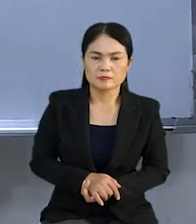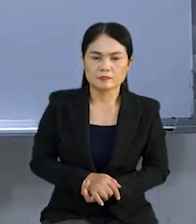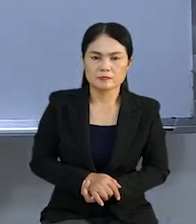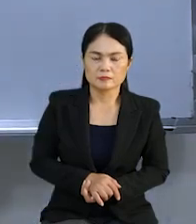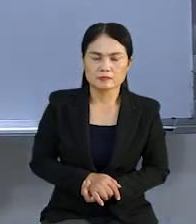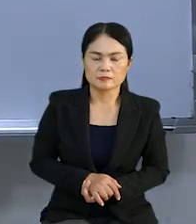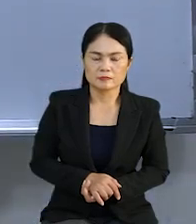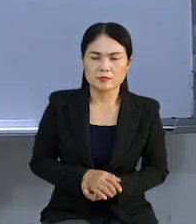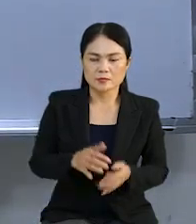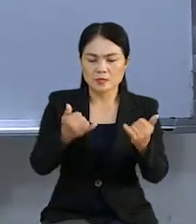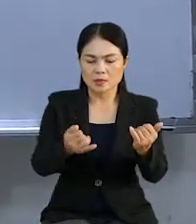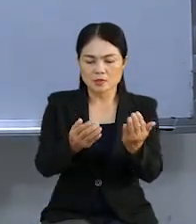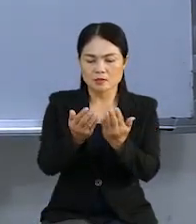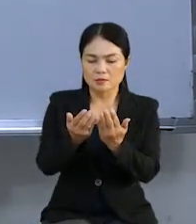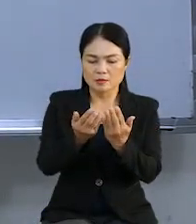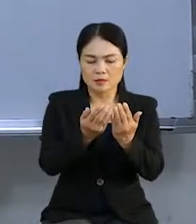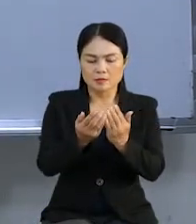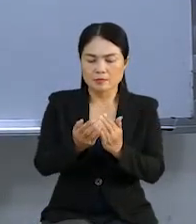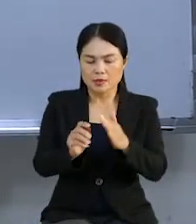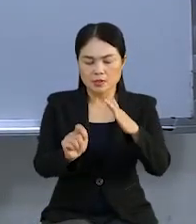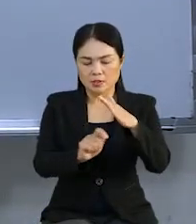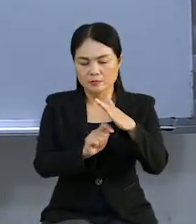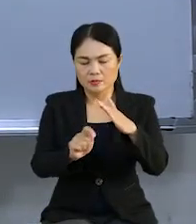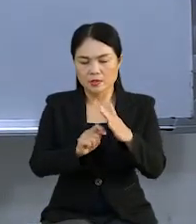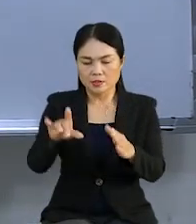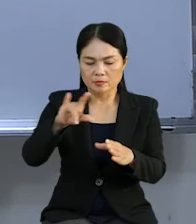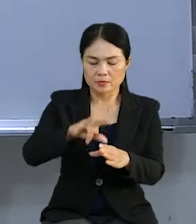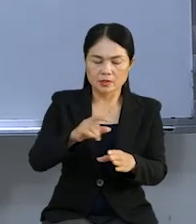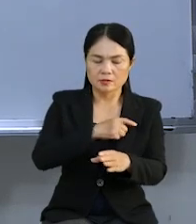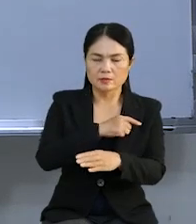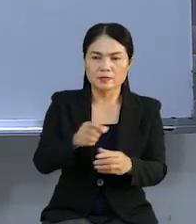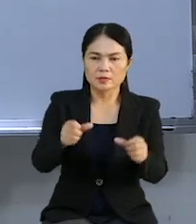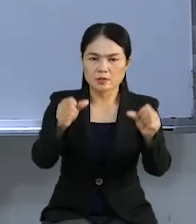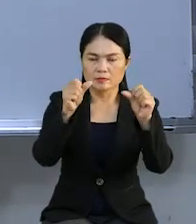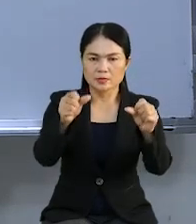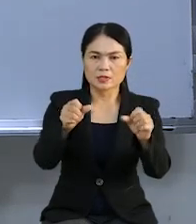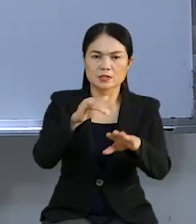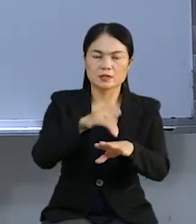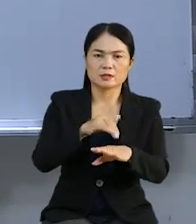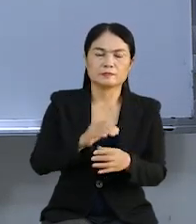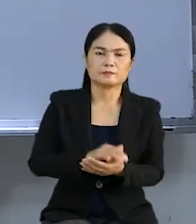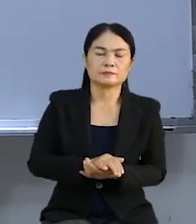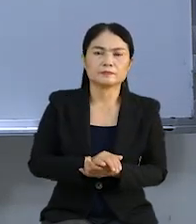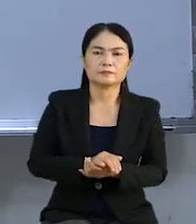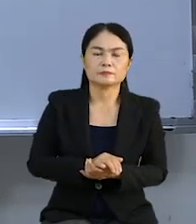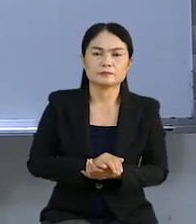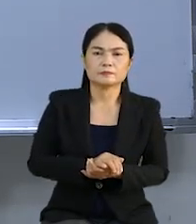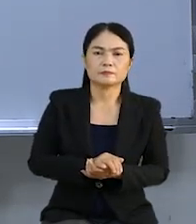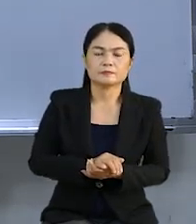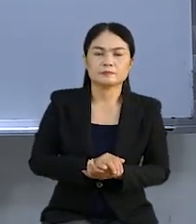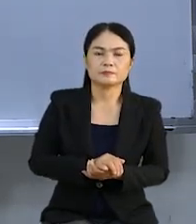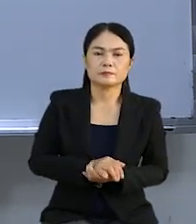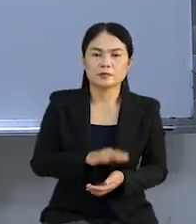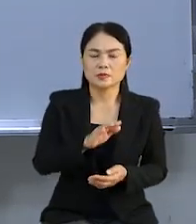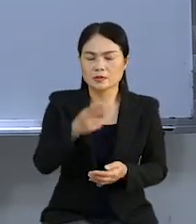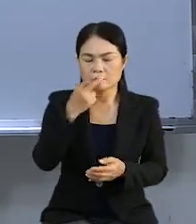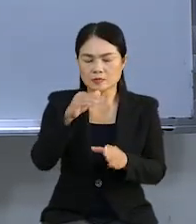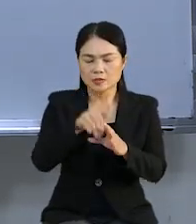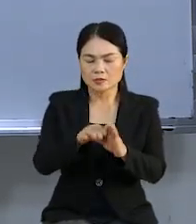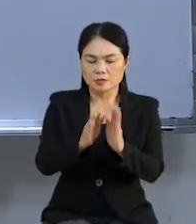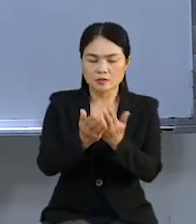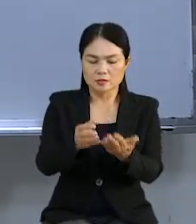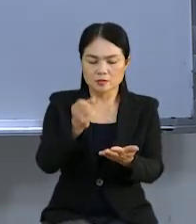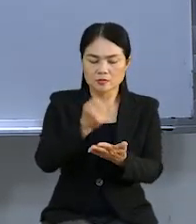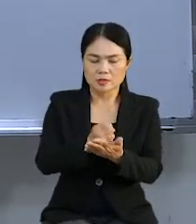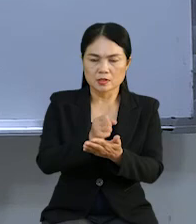มันนี่คือจีอัตบัตอำนาจรายเปล่งการแต่บอกเยอะในครุบันในปีขังเลยนี้คนเมื่อนักน้องสิบเพิ่งปมโก